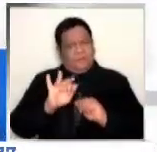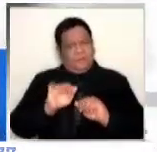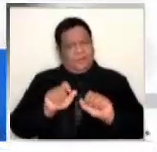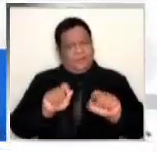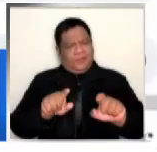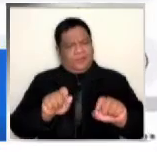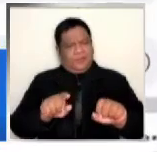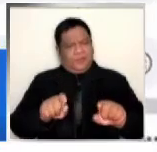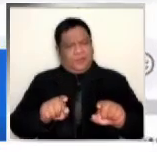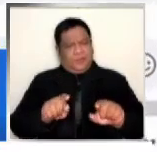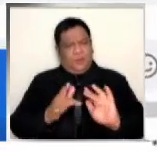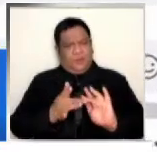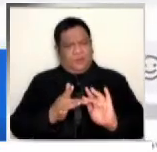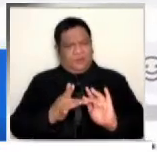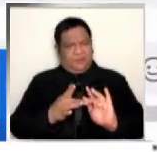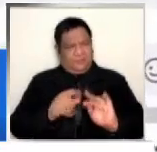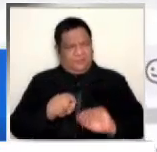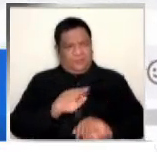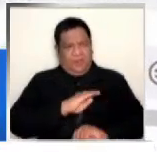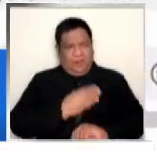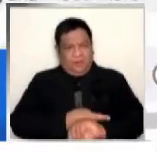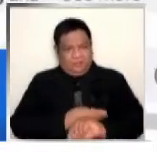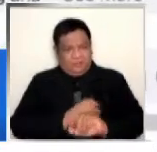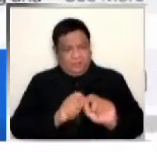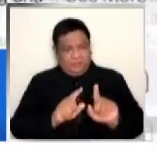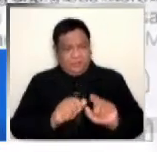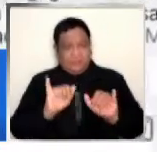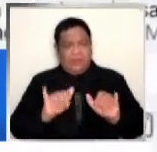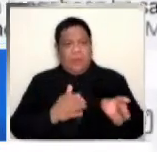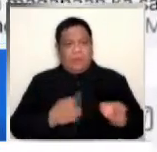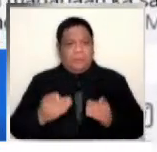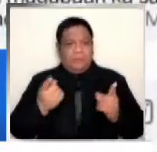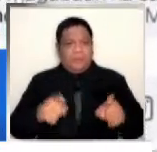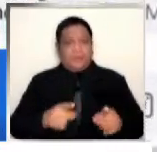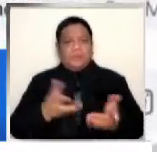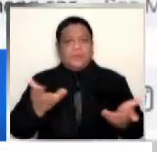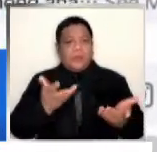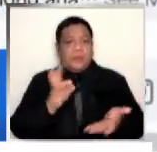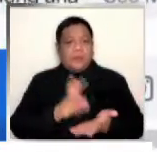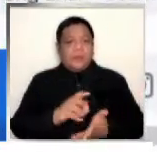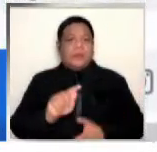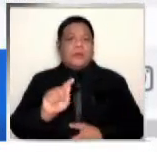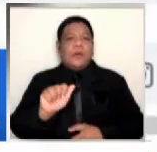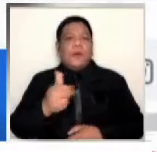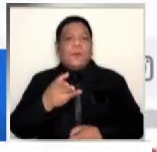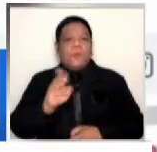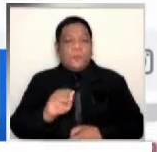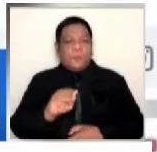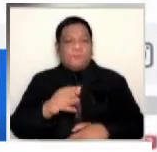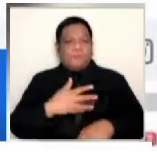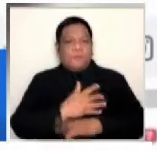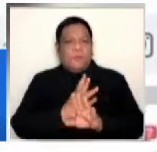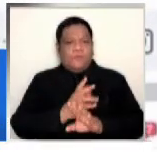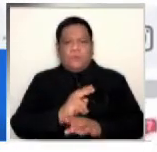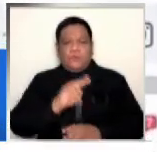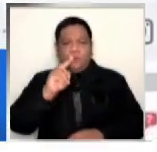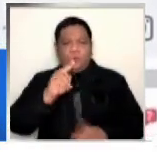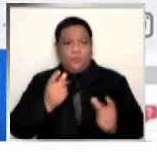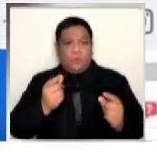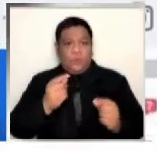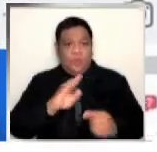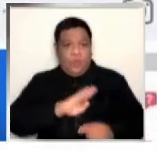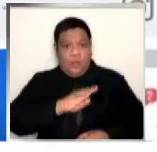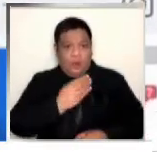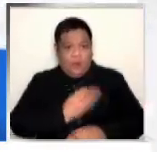Yan po ang modus ng inarestong babae sa Tagum, Davao del Norte na ibinenta raw online ang kanyang sariling anak. Ano kaya